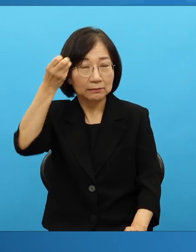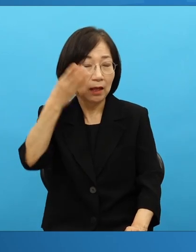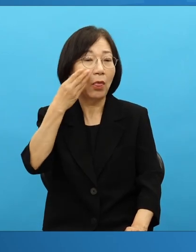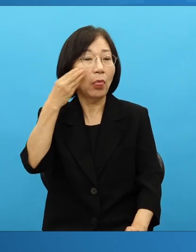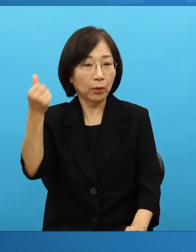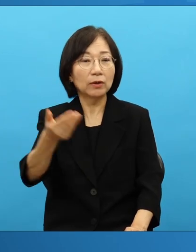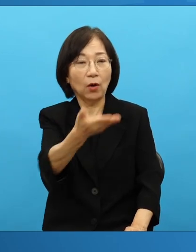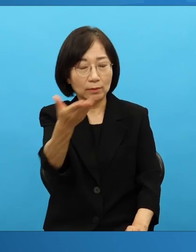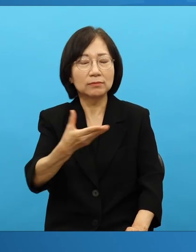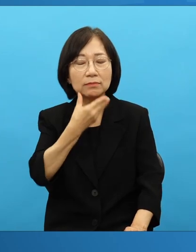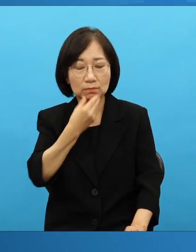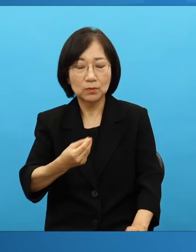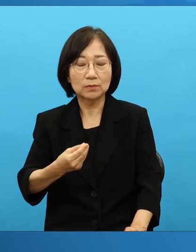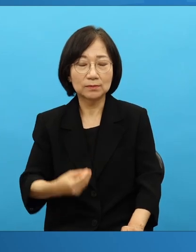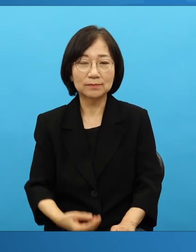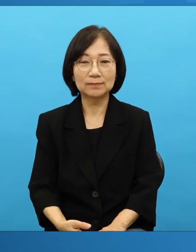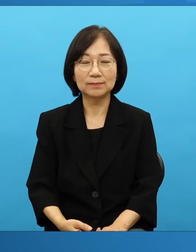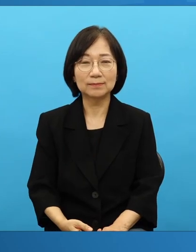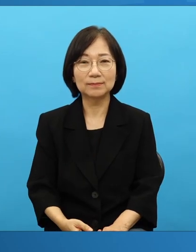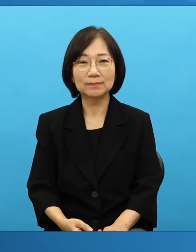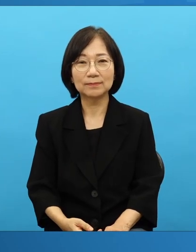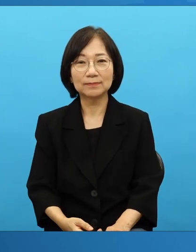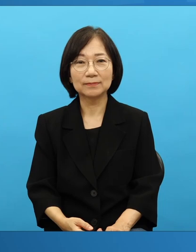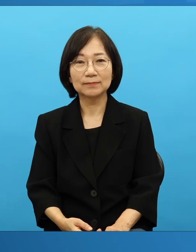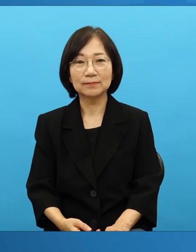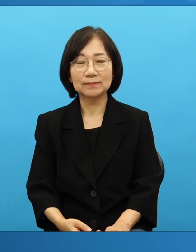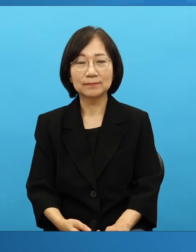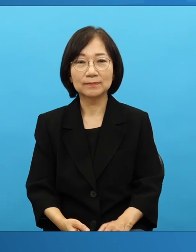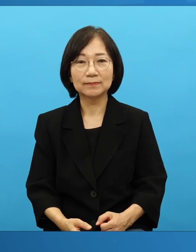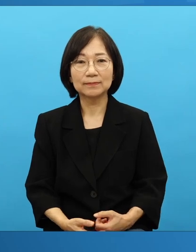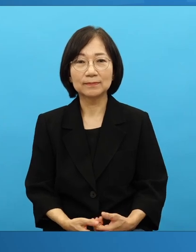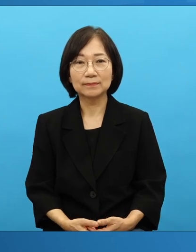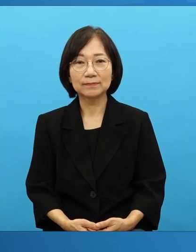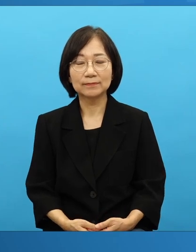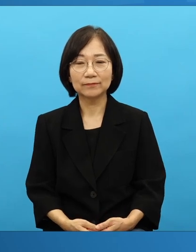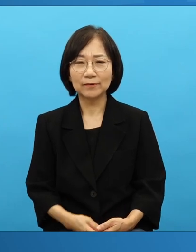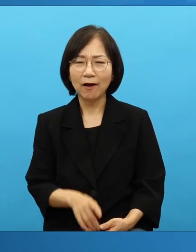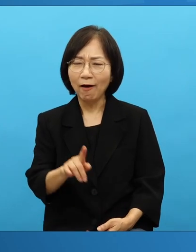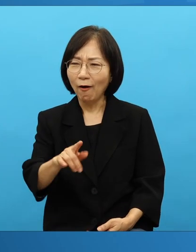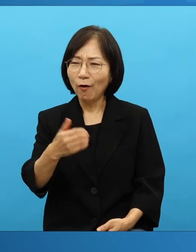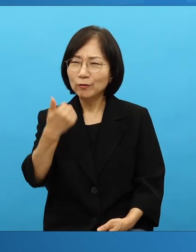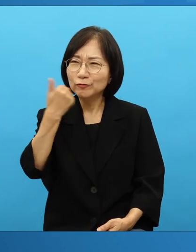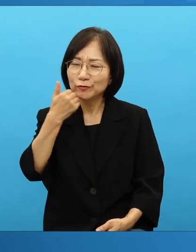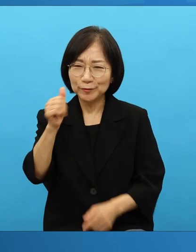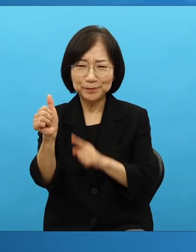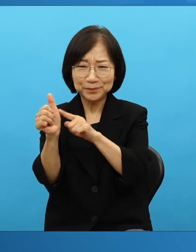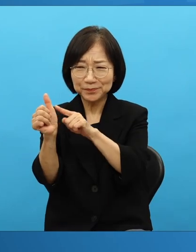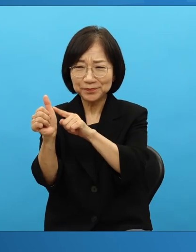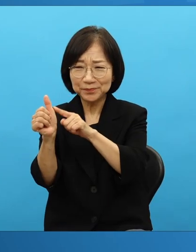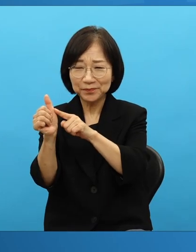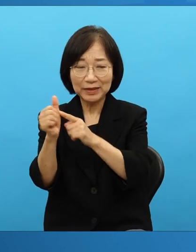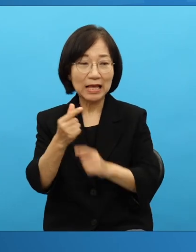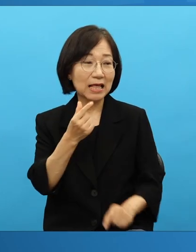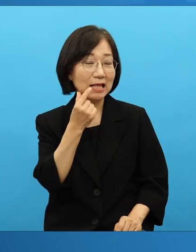啊，不然的话都快疯了，这个脑子。 여러분 어떤 사람 그 동경 30분 구경하고 집에 와서 그랬잖아요. 행복하겠어요?